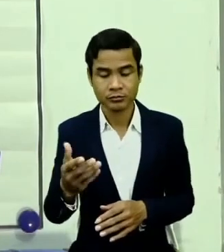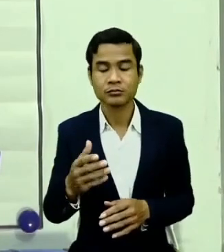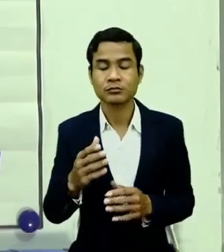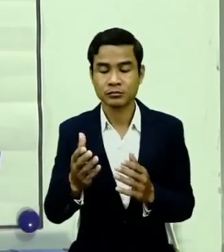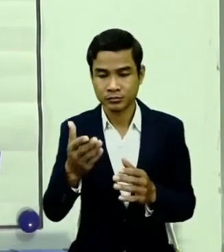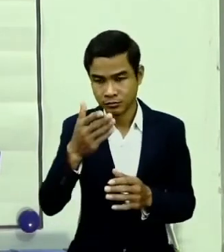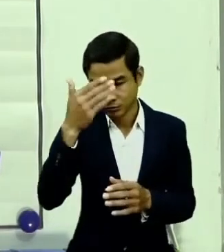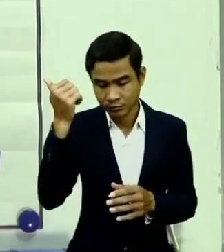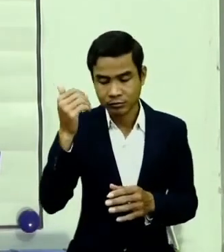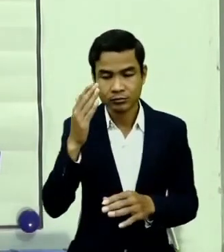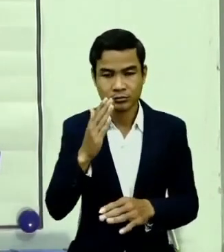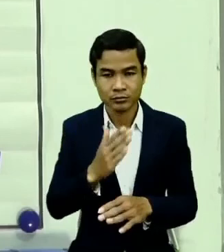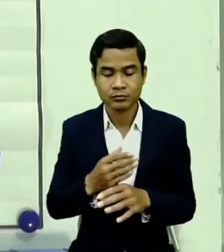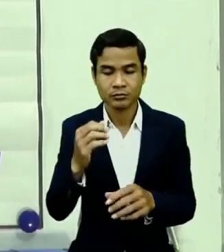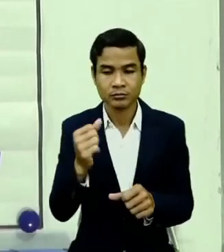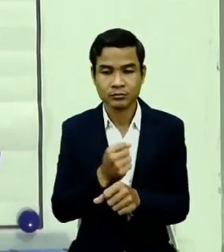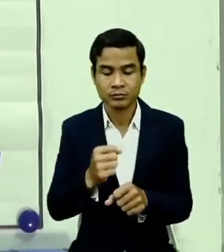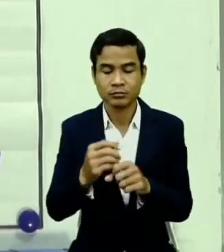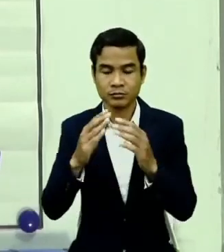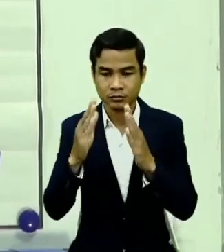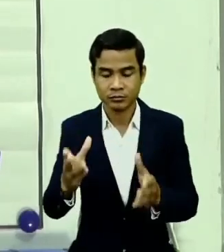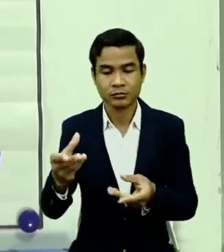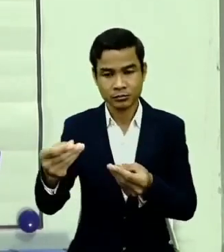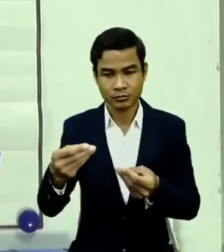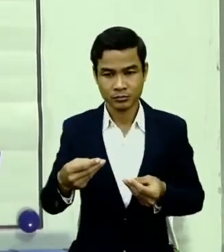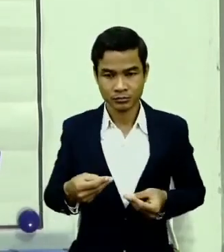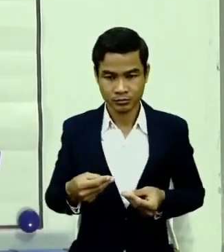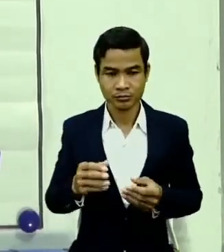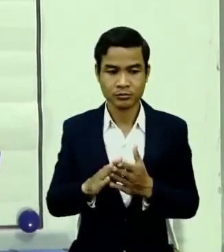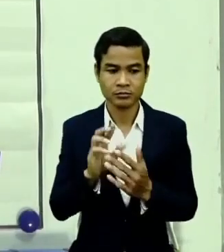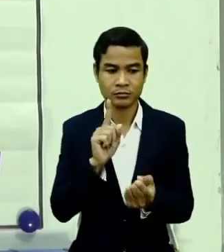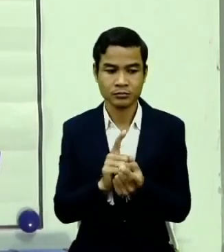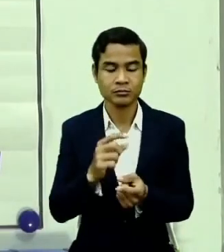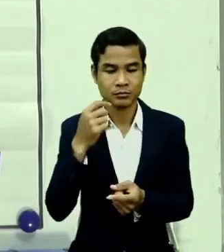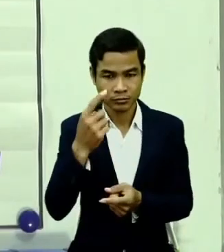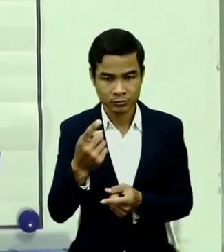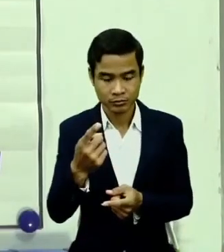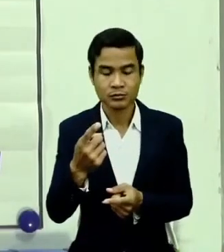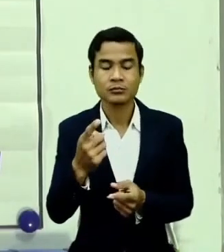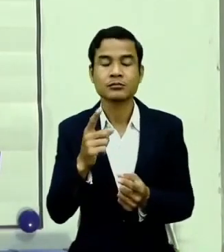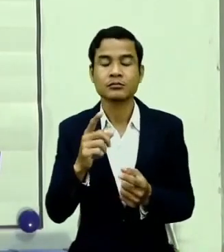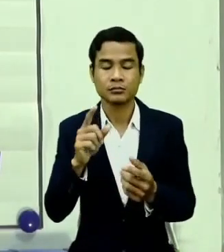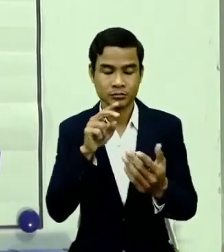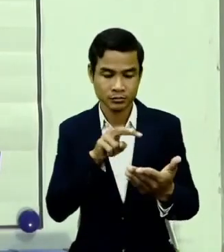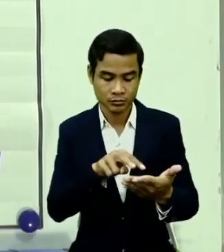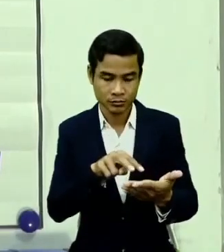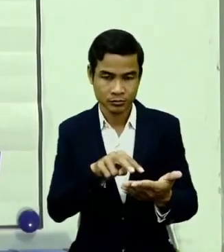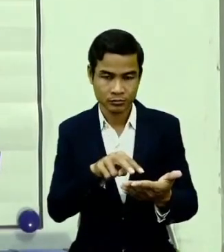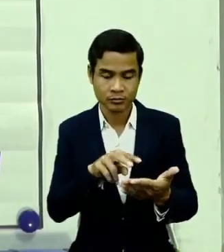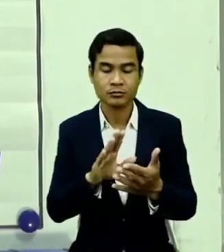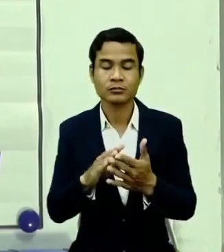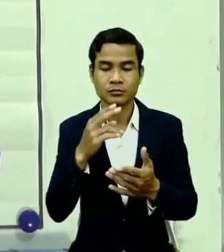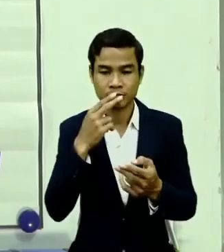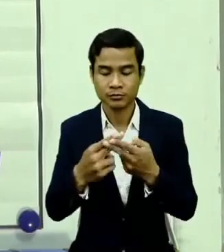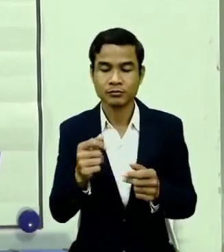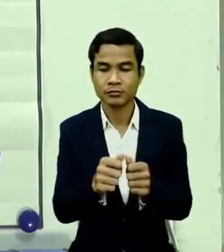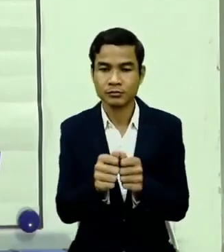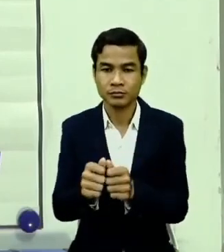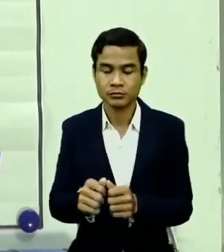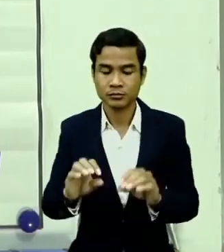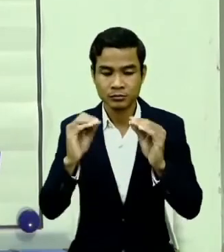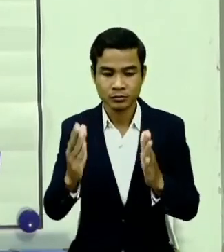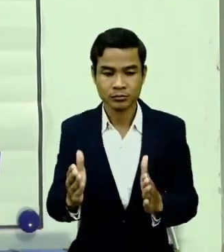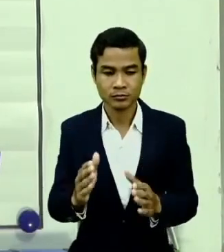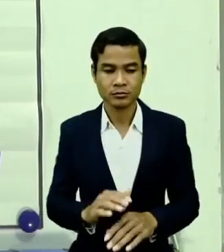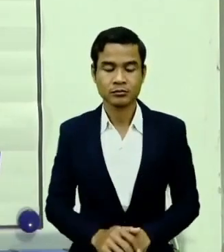សូមកុំភ្លេចណាធ្វើកិច្ចការផ្ទះឲ្យអ្នកគ្រូផងជួបគ្នាថ្ងៃក្រោយយើងនឹងធ្វើការផ្ទៀងនៅចម្លើយជាមួយគ្នា